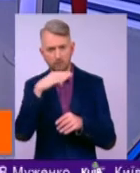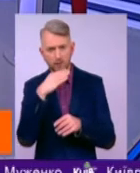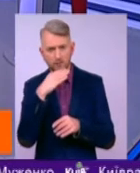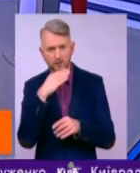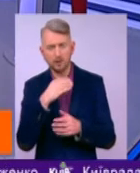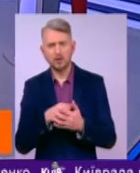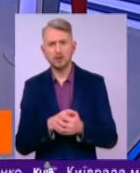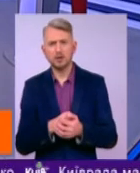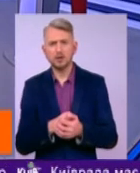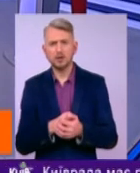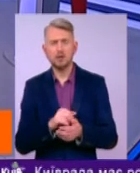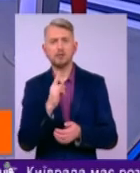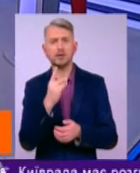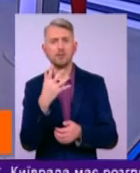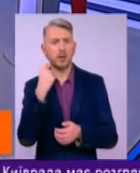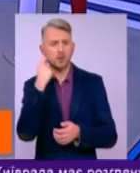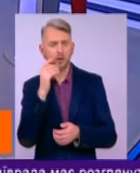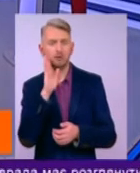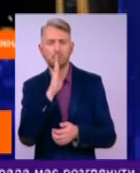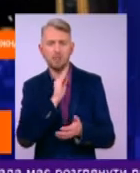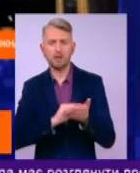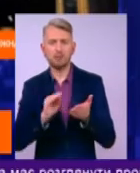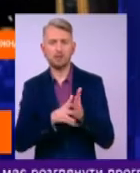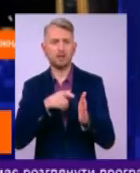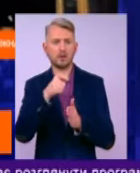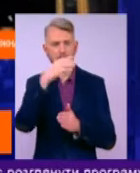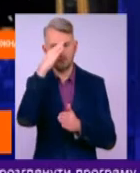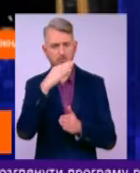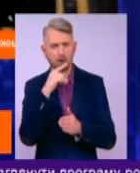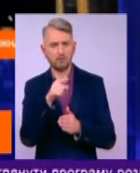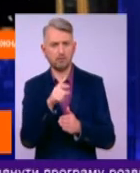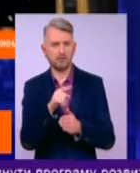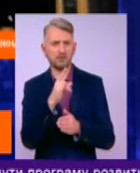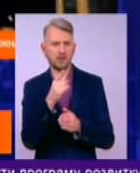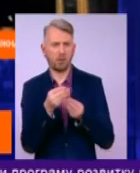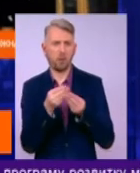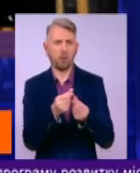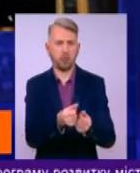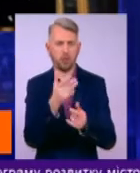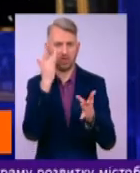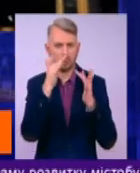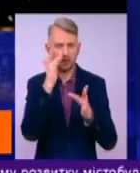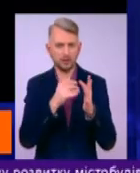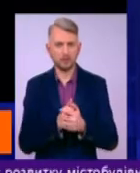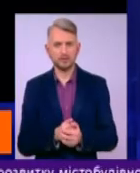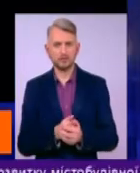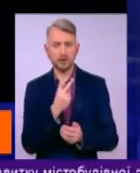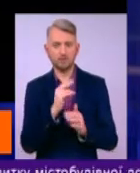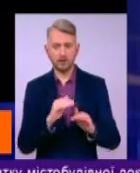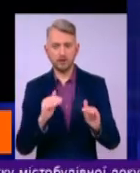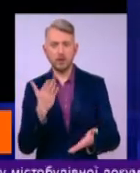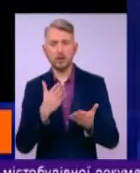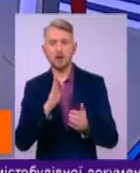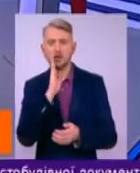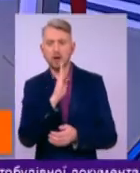дитині 5 років. Мама написала заяву на тата, що один саме дівчинку розбещує. Двоє саме дітей. Якщо мама